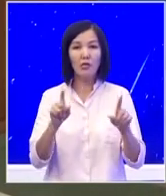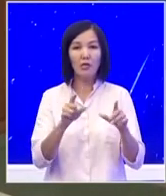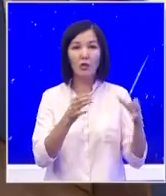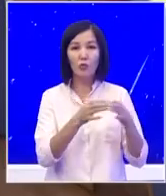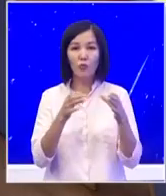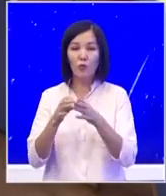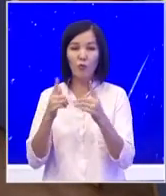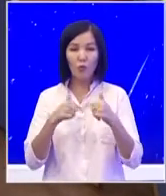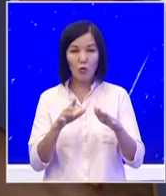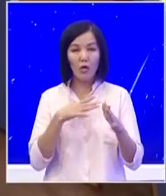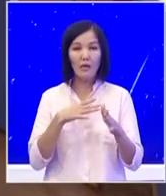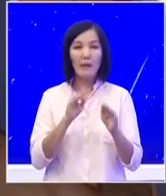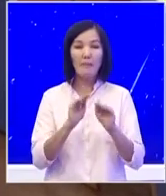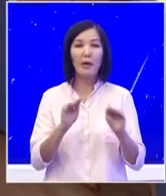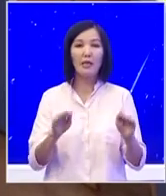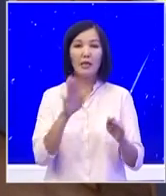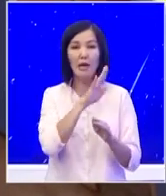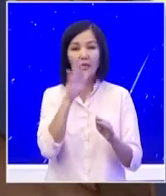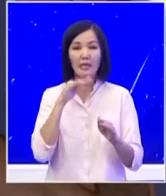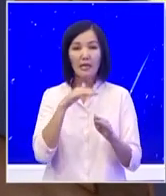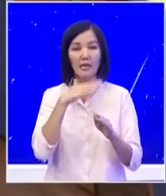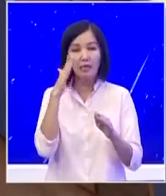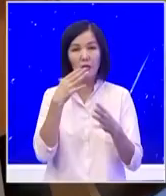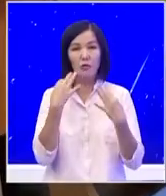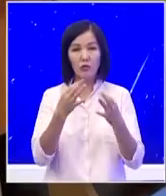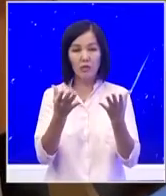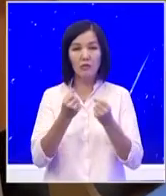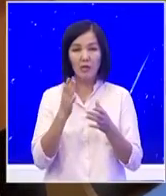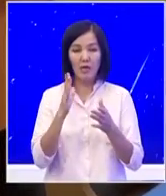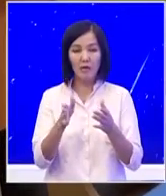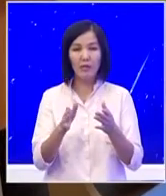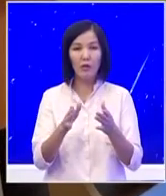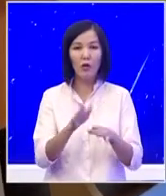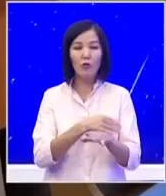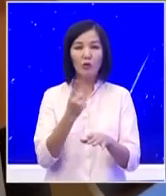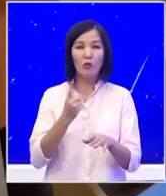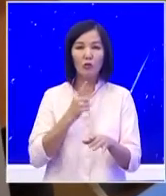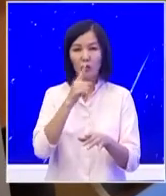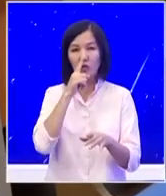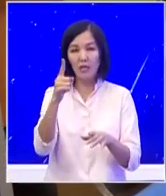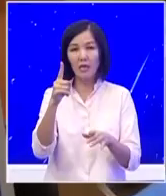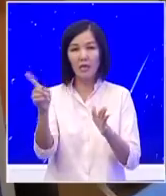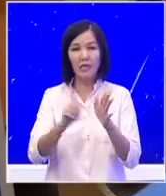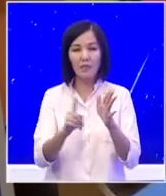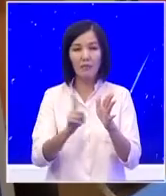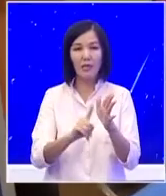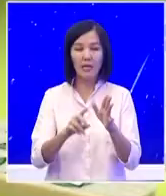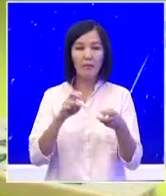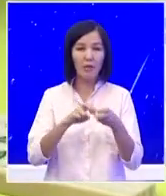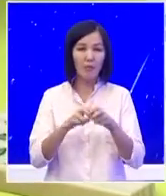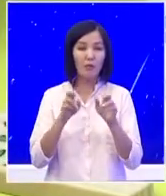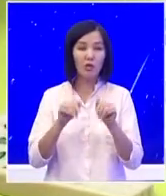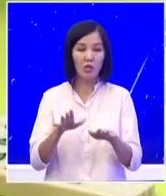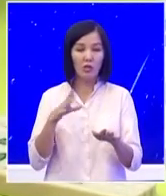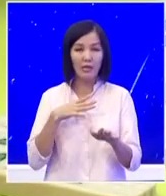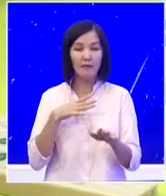топтар құрылған. Оған балалар ата-аналардың өтініші бойынша қабылданады. Көптен күткен Шалғайда тасымалмен оқитын оқушылар мәселесі де